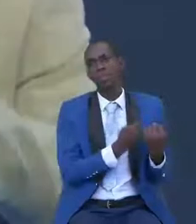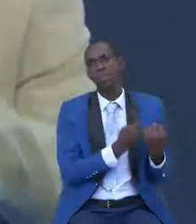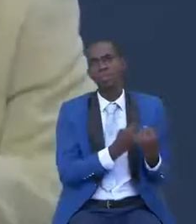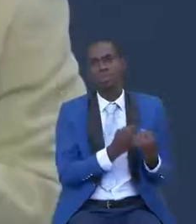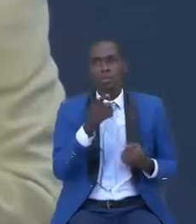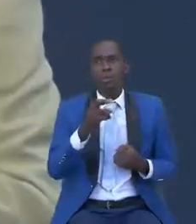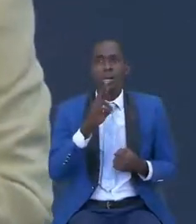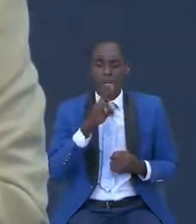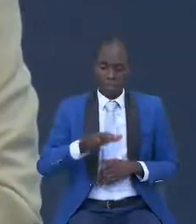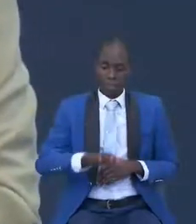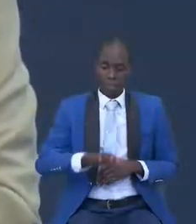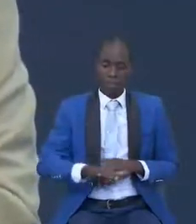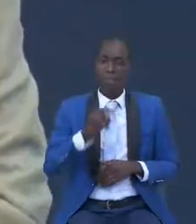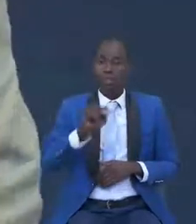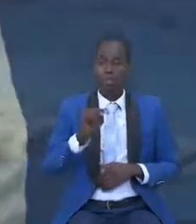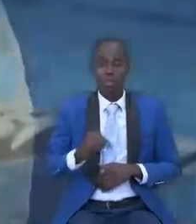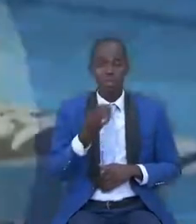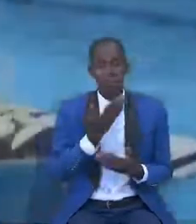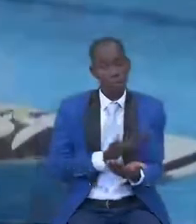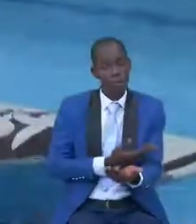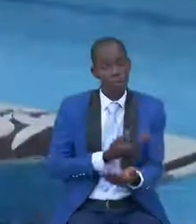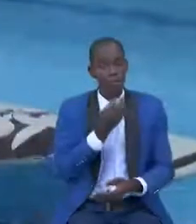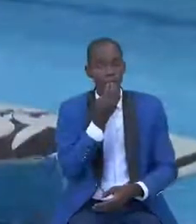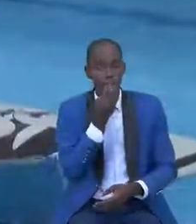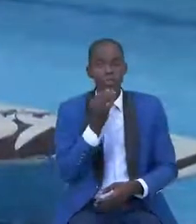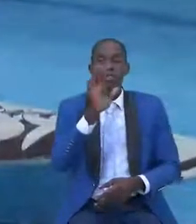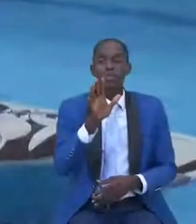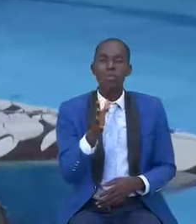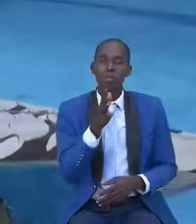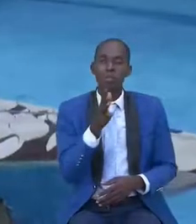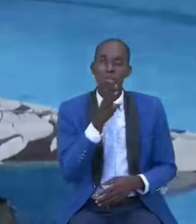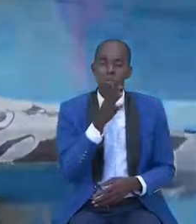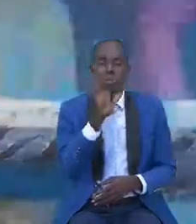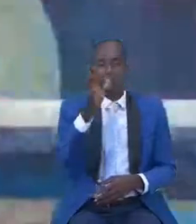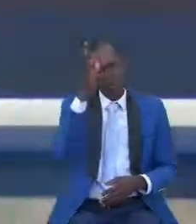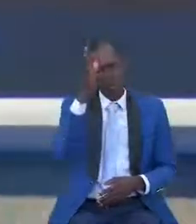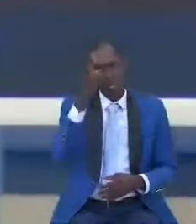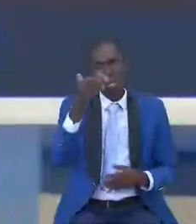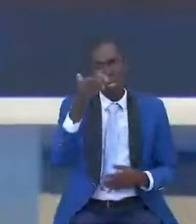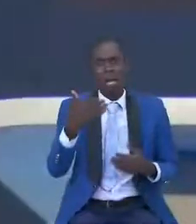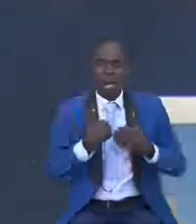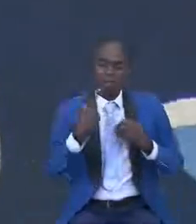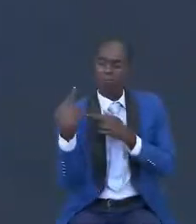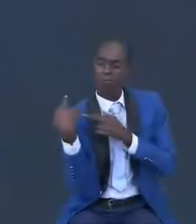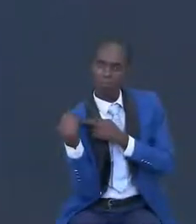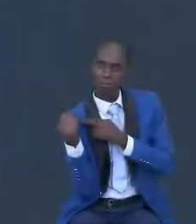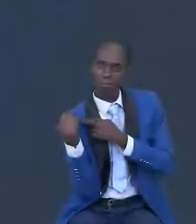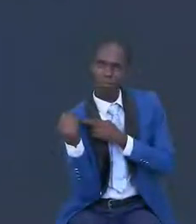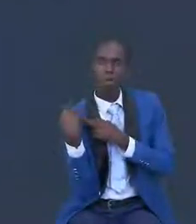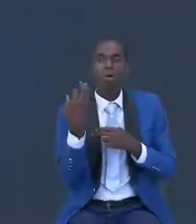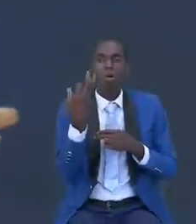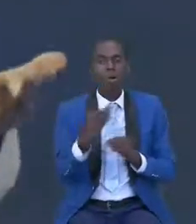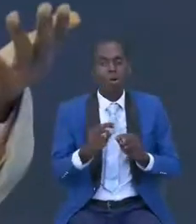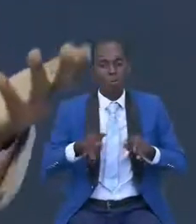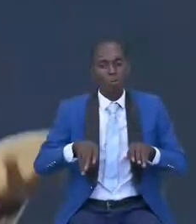Pas une foi qui pleure. Tu es un enfant, tu as besoin de petit déjeuner. Maman, papa